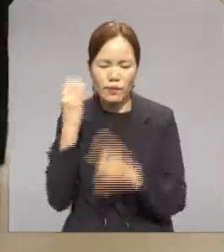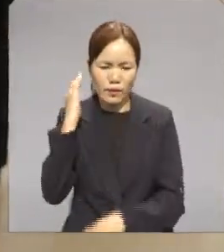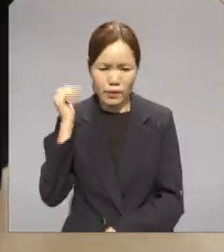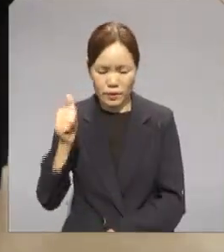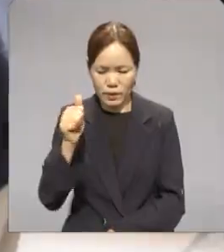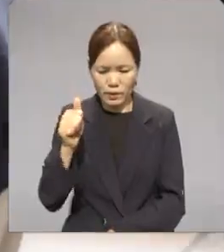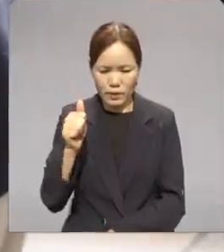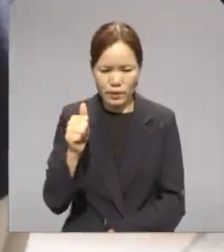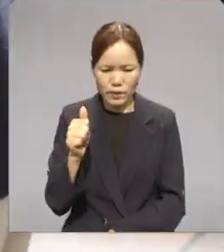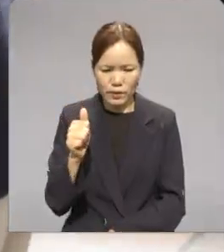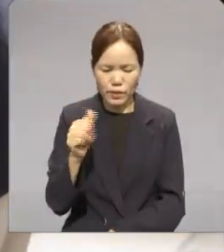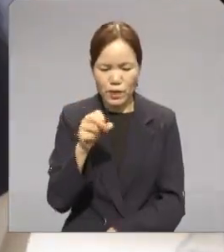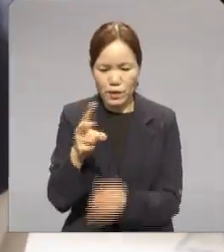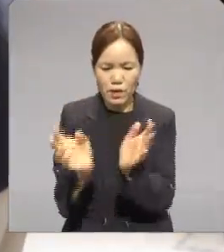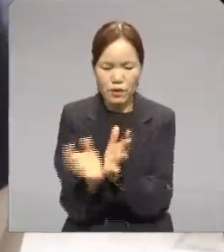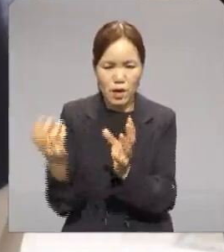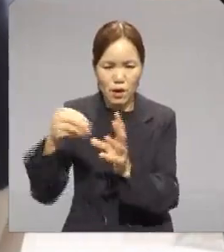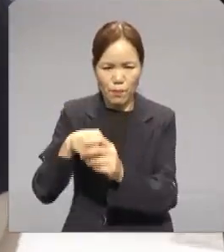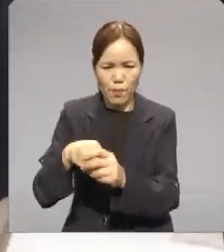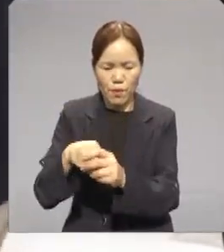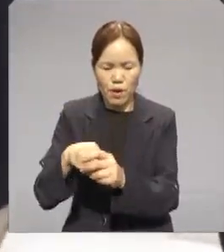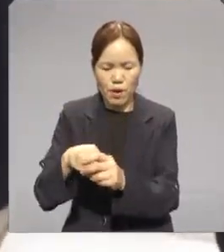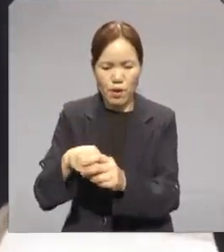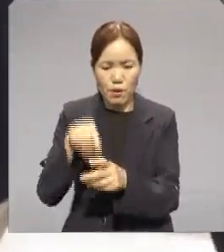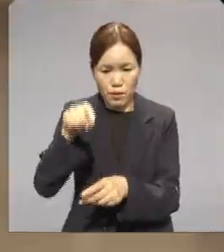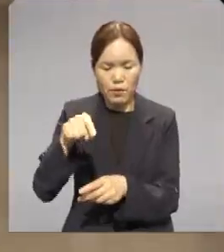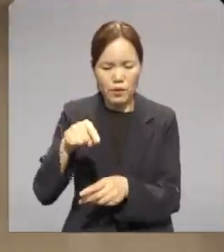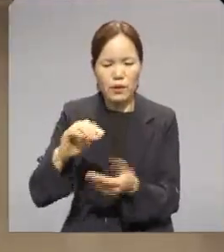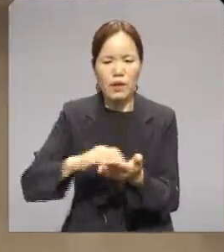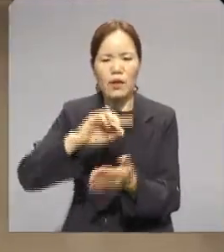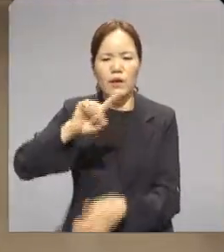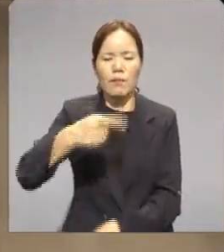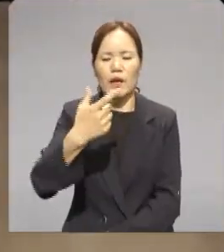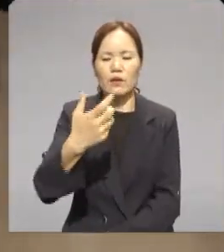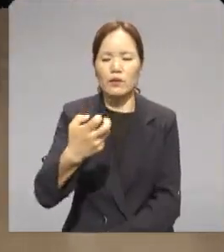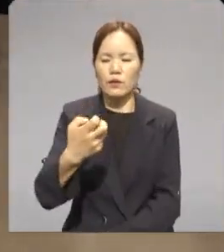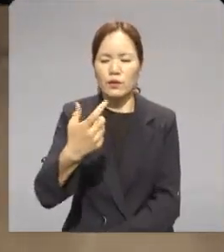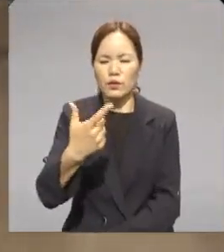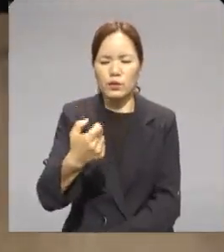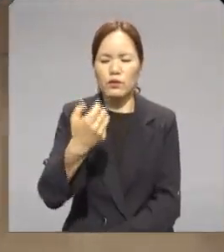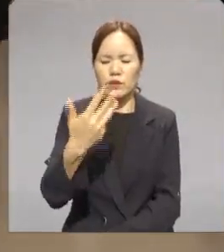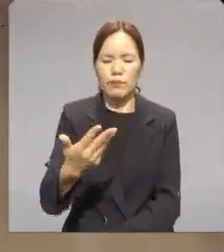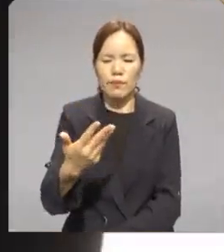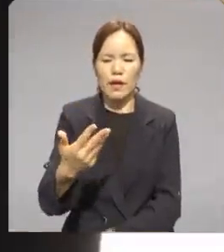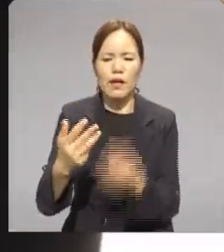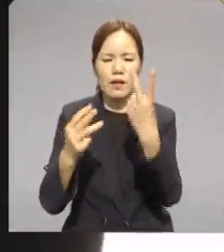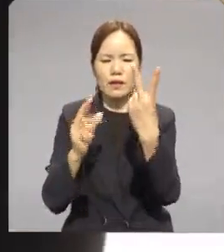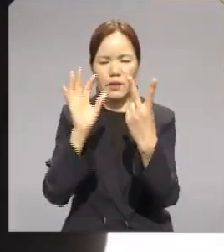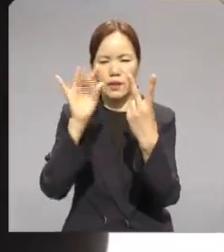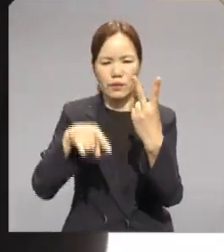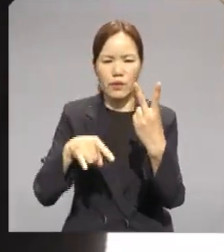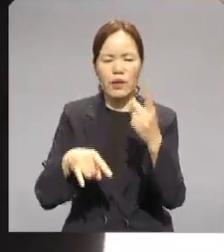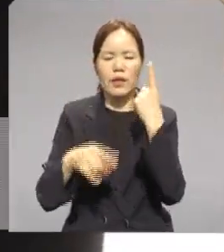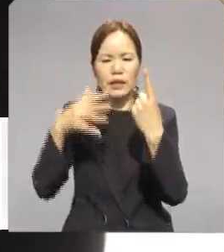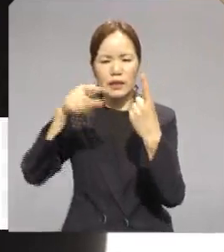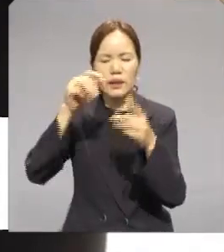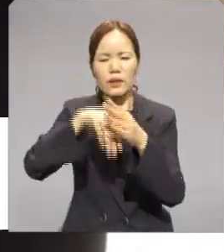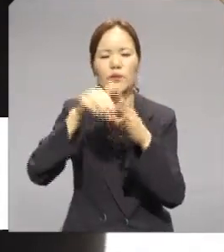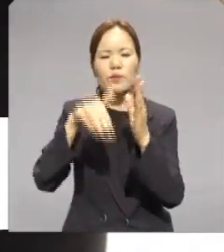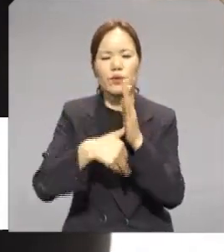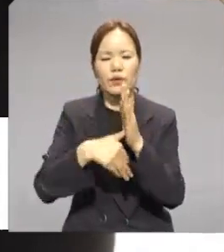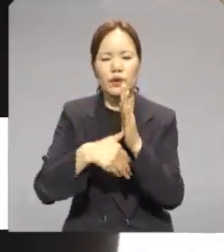집권 여당을 포함한 범여권은 168석 2위로 최악은 피했습니다. 1차 투표에서 선두였던